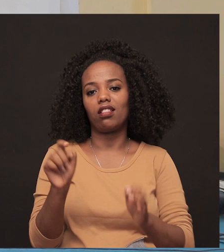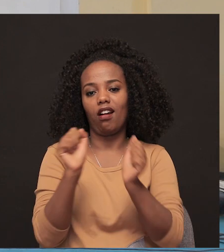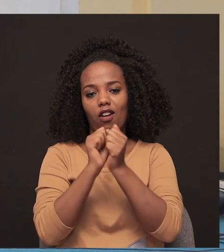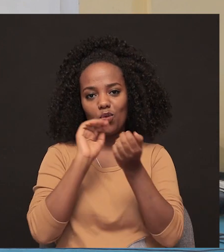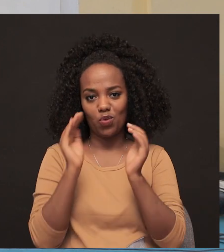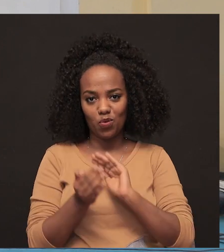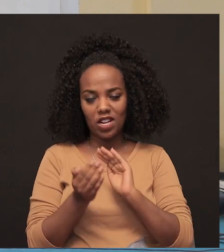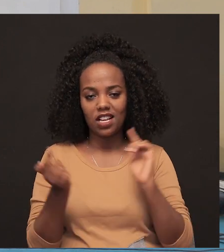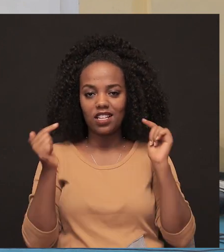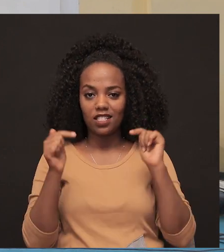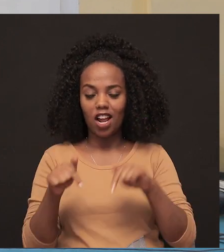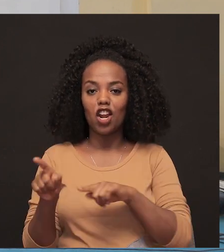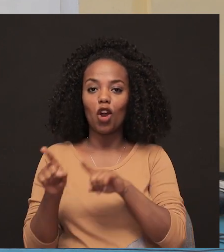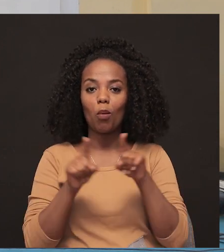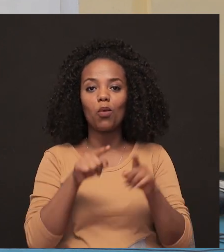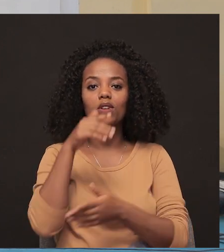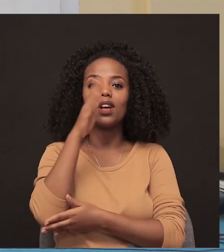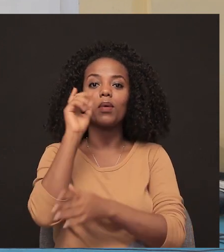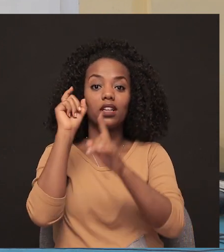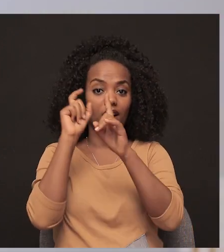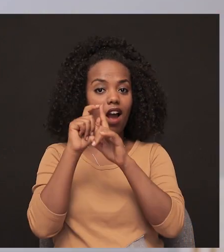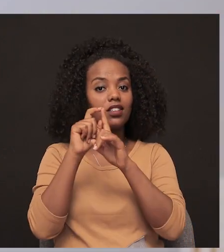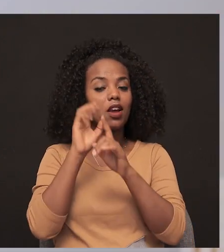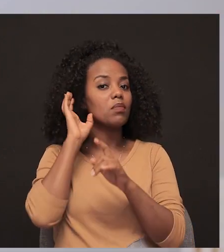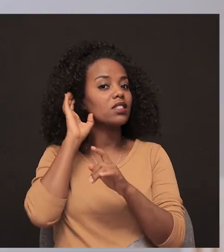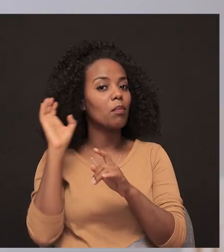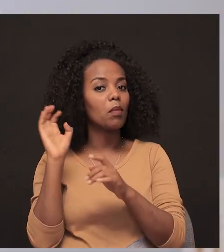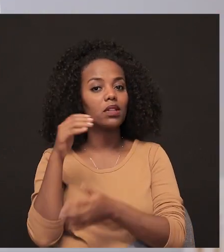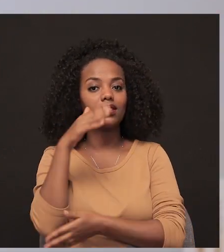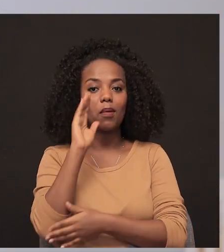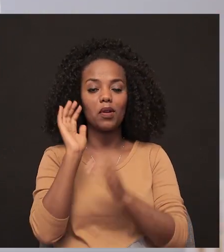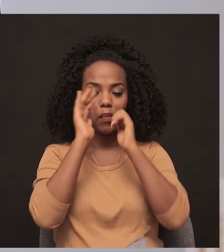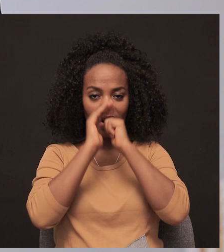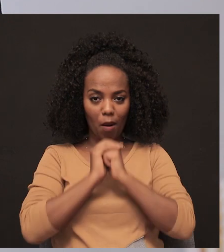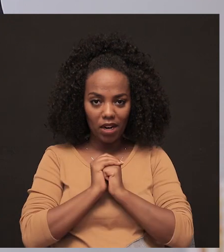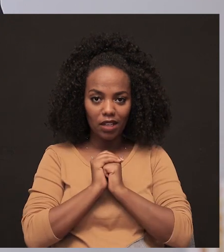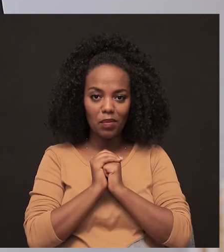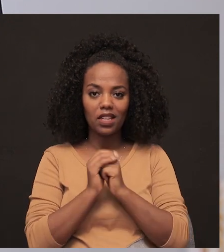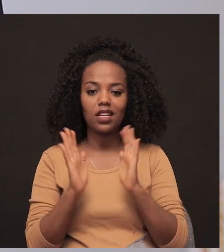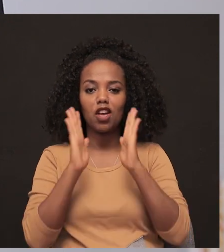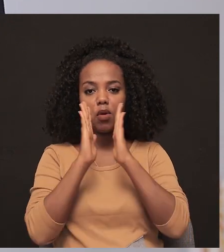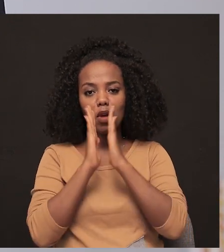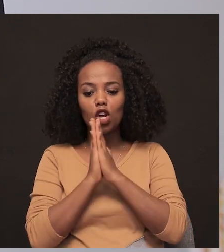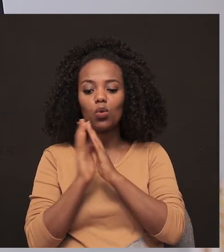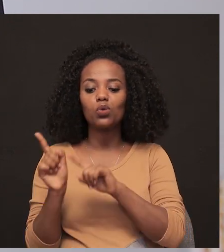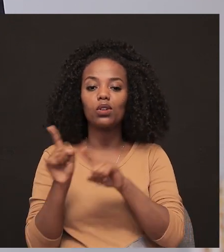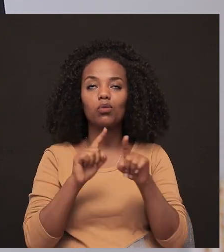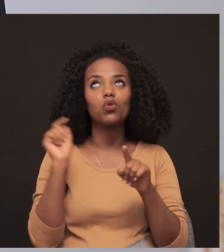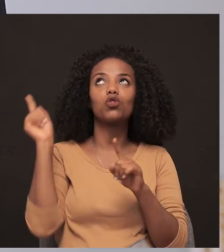ይሁን። ዛሬ ደግሞ የእግዚአብሔርን ቃል የምንሰማበት፣ እግዚአብሔርን የምናመልክበት፣ በጸሎት ደግሞ ወደ